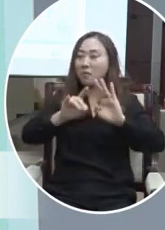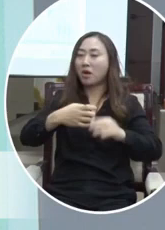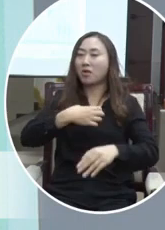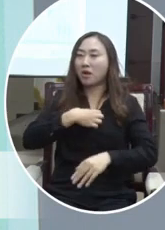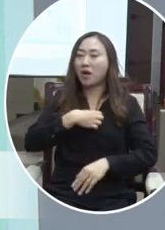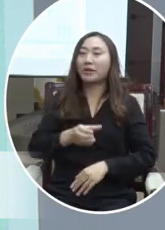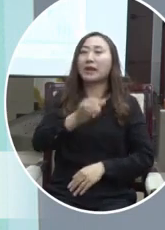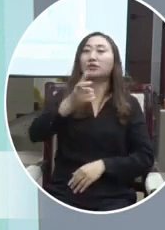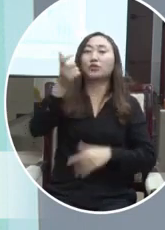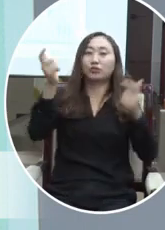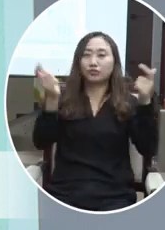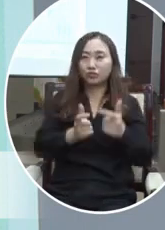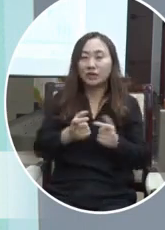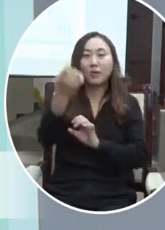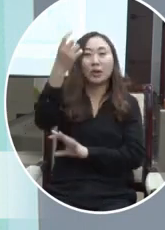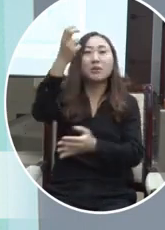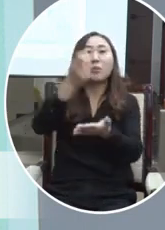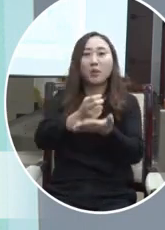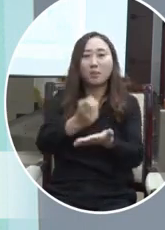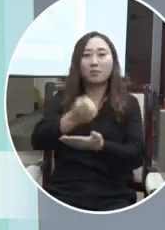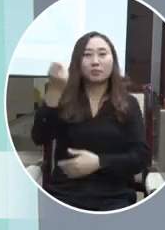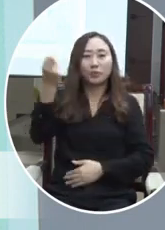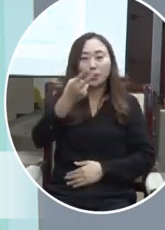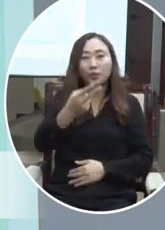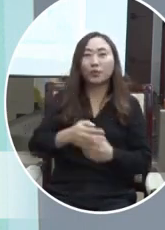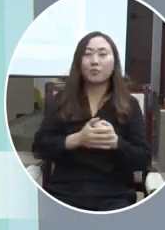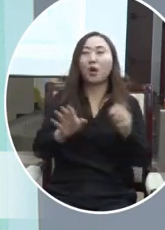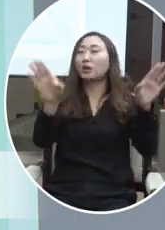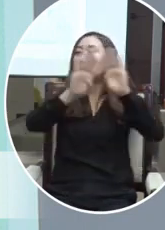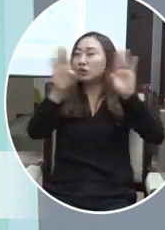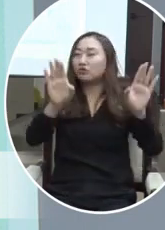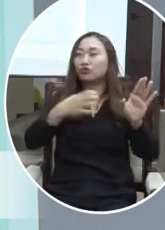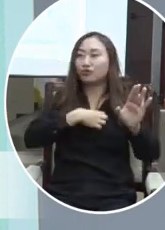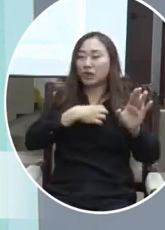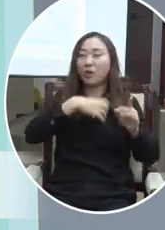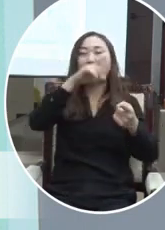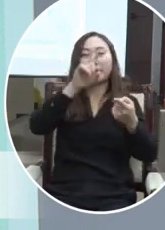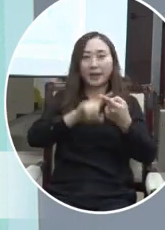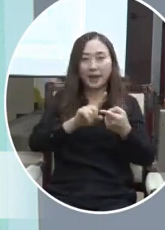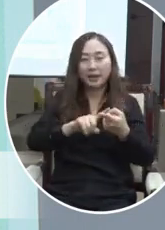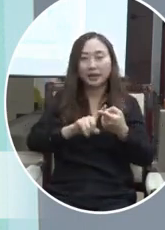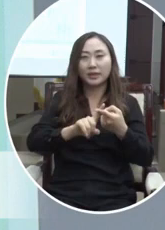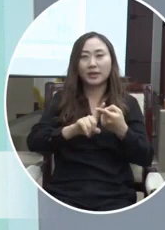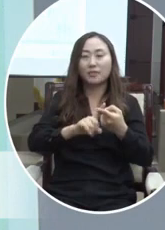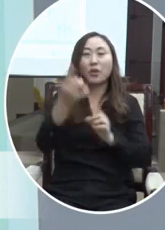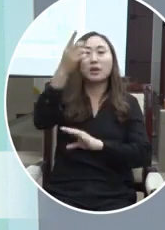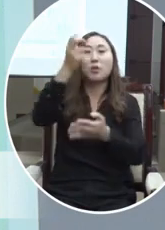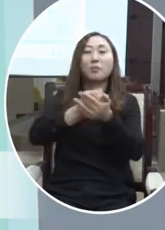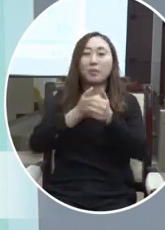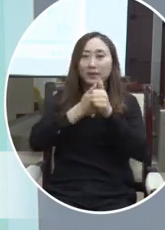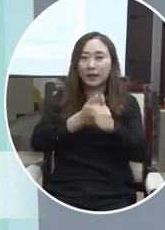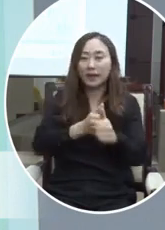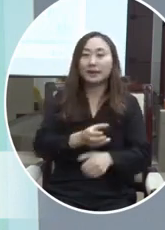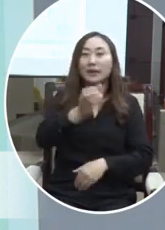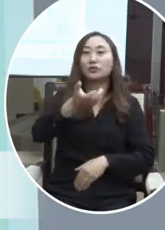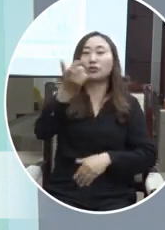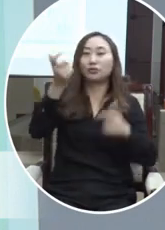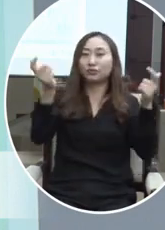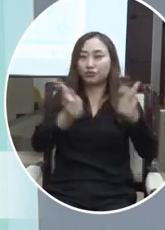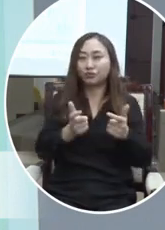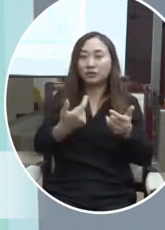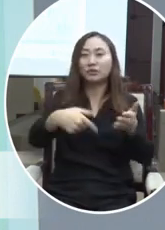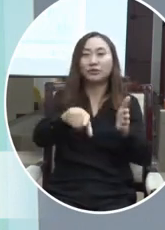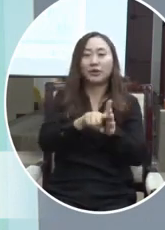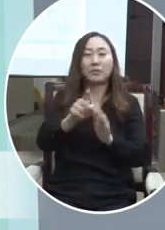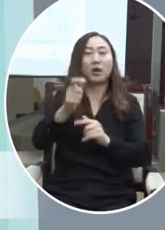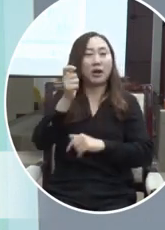위한 탄소중립 녹색성장기본법과 노원구 기후위기 대응을 위한 탄소중립 녹색성장기본조례에 따라 탄소중립